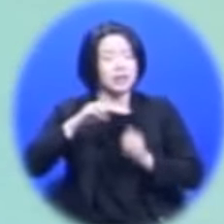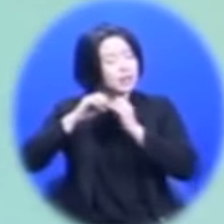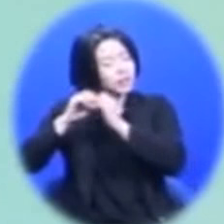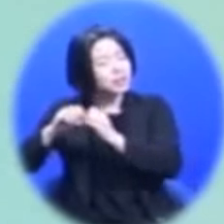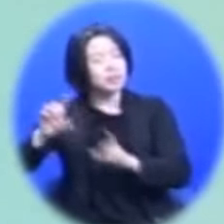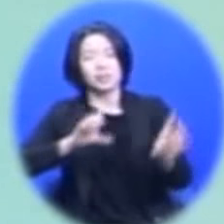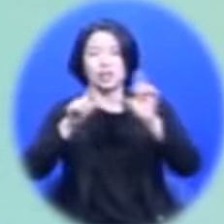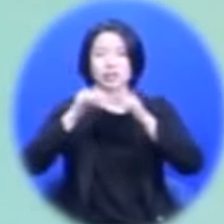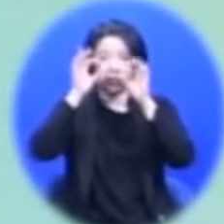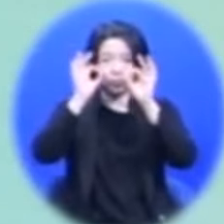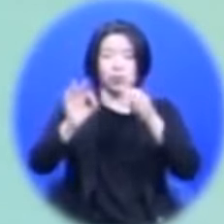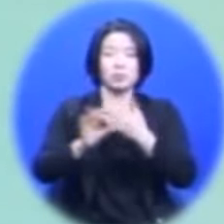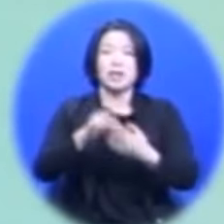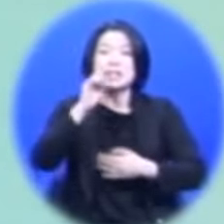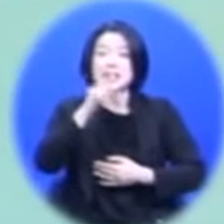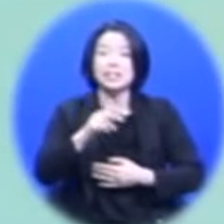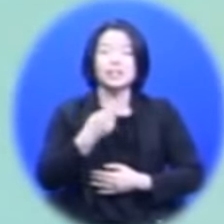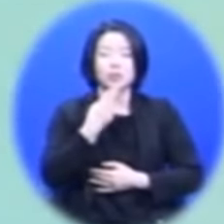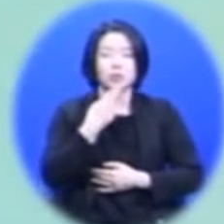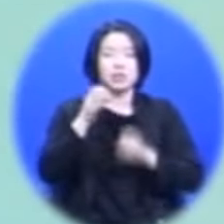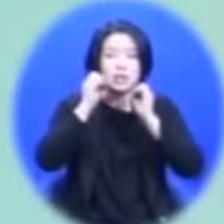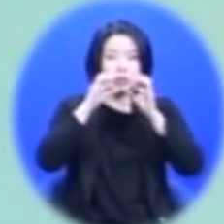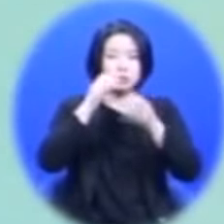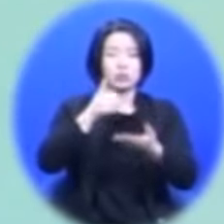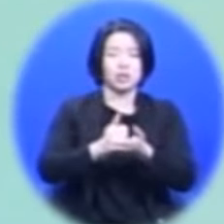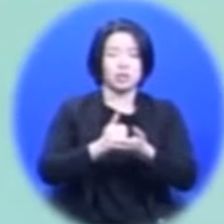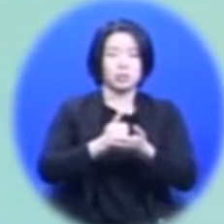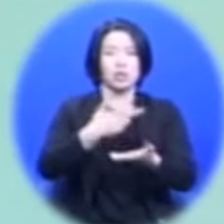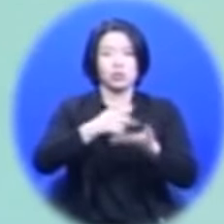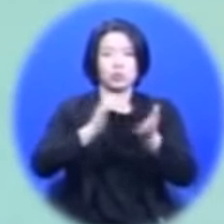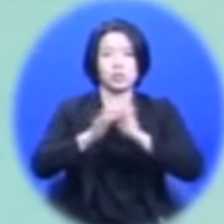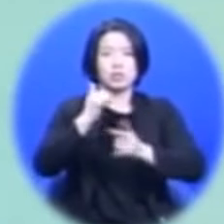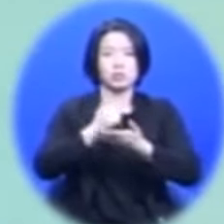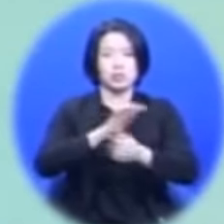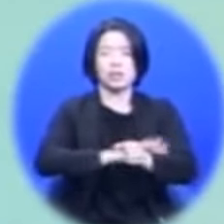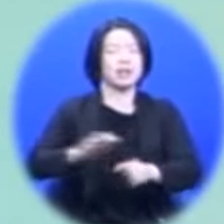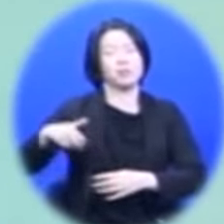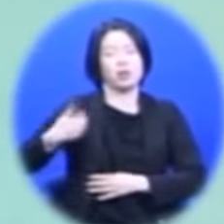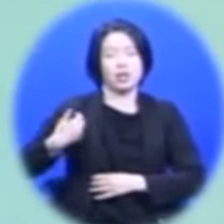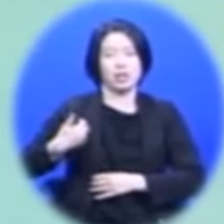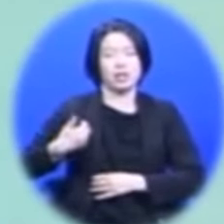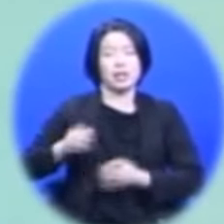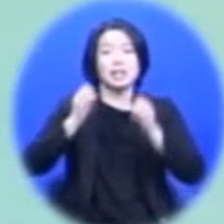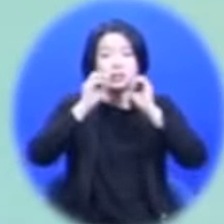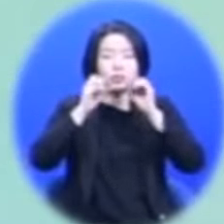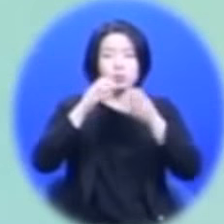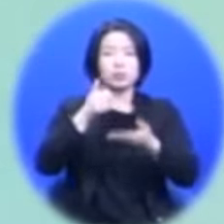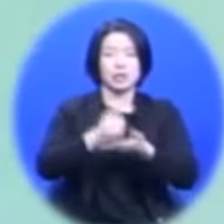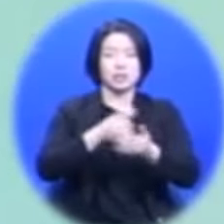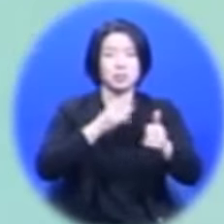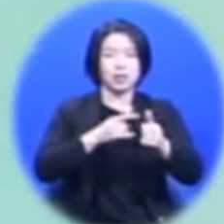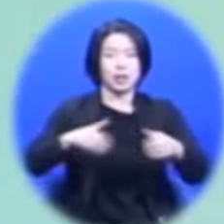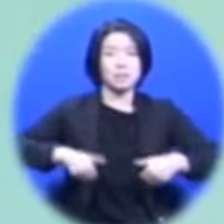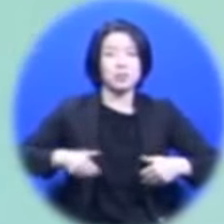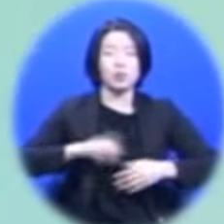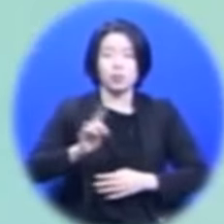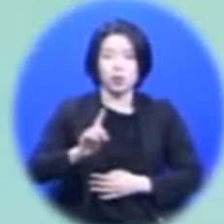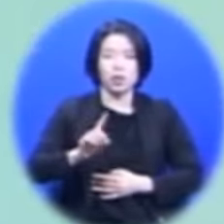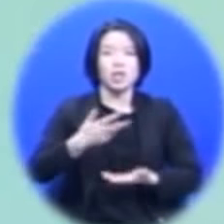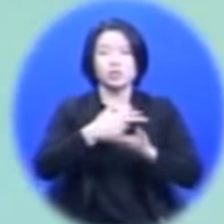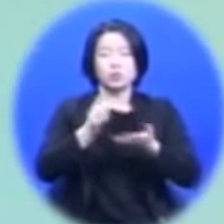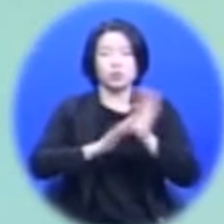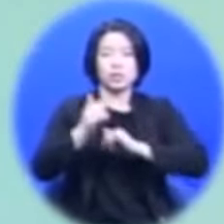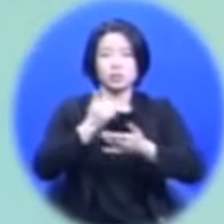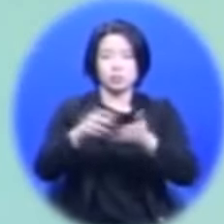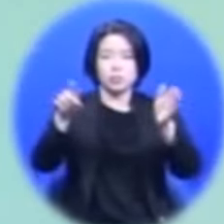보면 틀림없이 전도사님은 주 예수님을 잘 모르십니다. 전도사님에게 이제 필요한 것은 주 예수님을